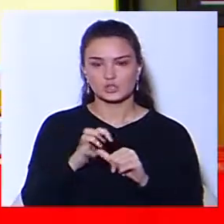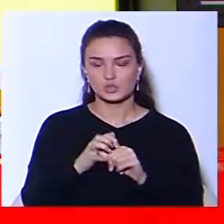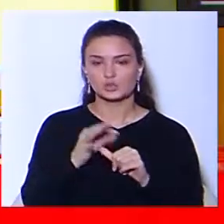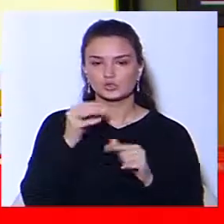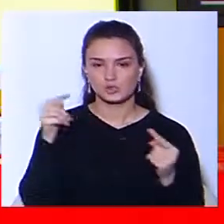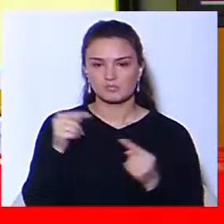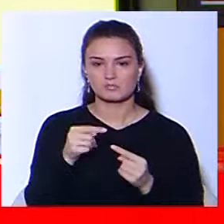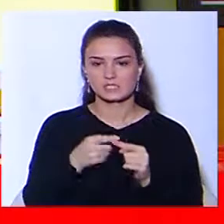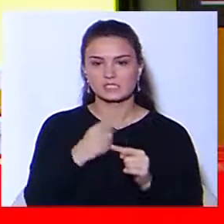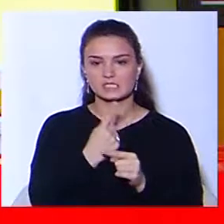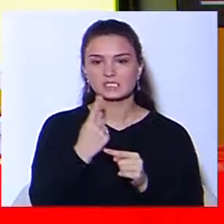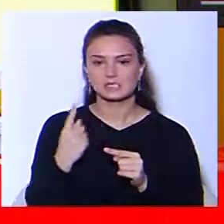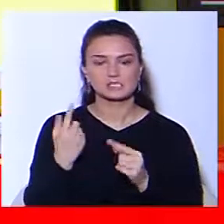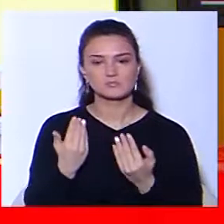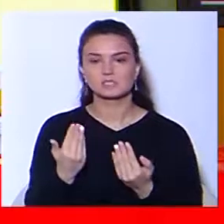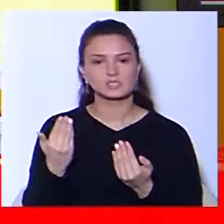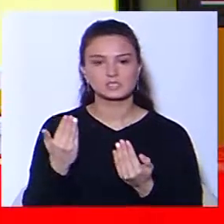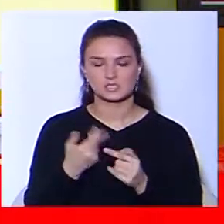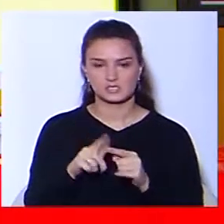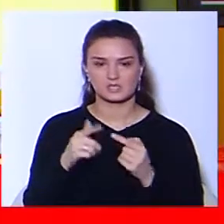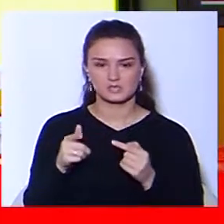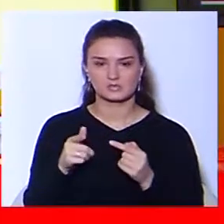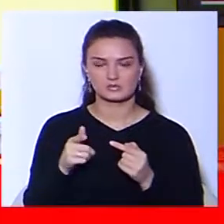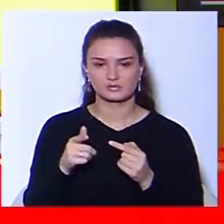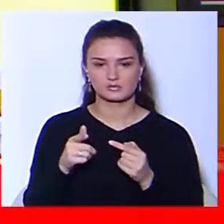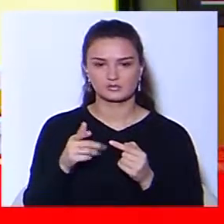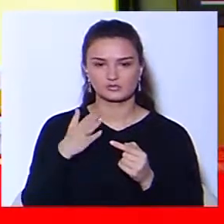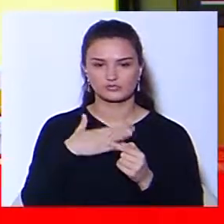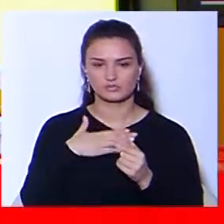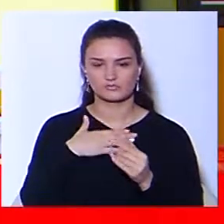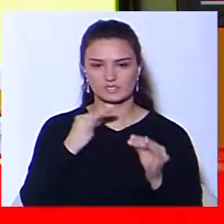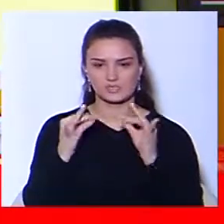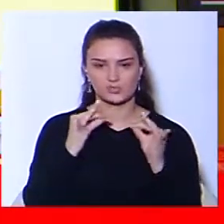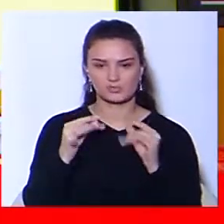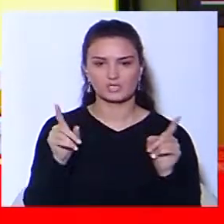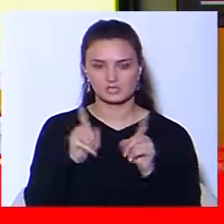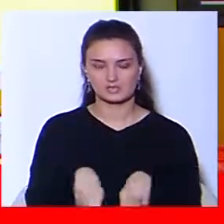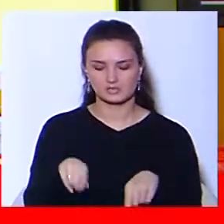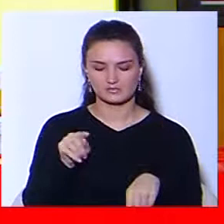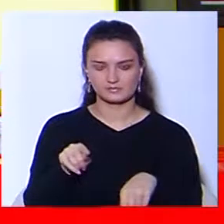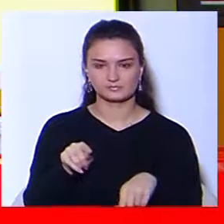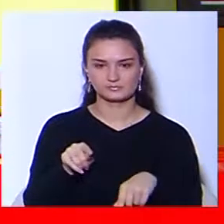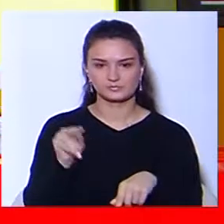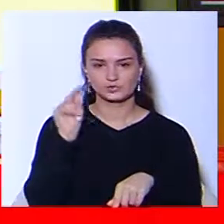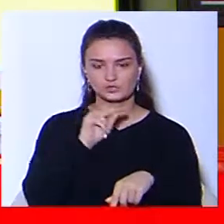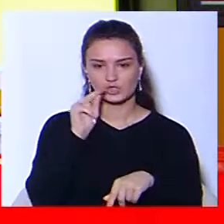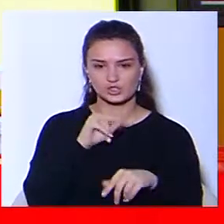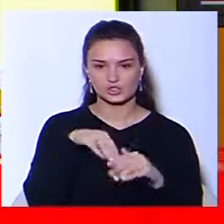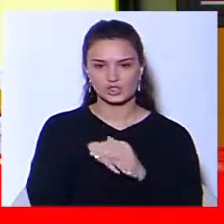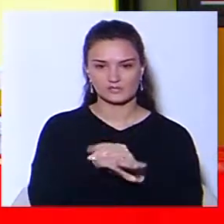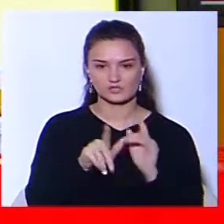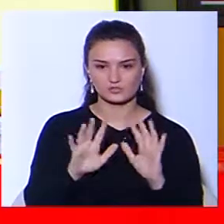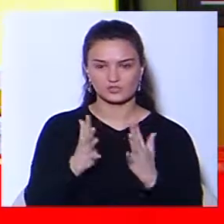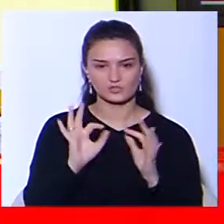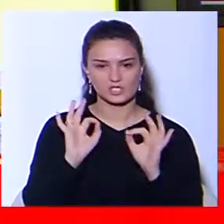და შესაბამისად ერთ-ერთი სახეობა მისი, რომელიც აფლატოქსინს მოგზაურობს. ჩვენ ვისაუბრია აგრეთვე, რომ ჩაის შენახვის